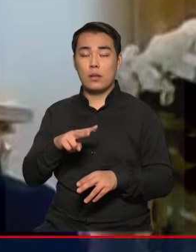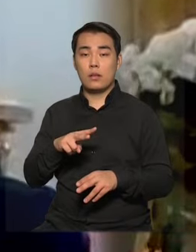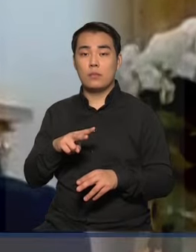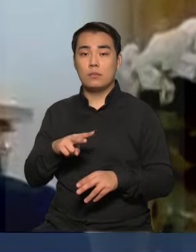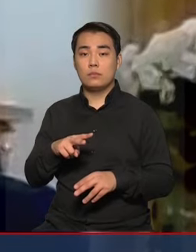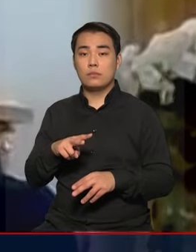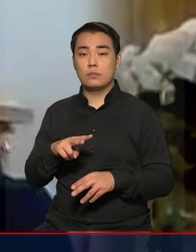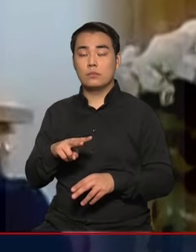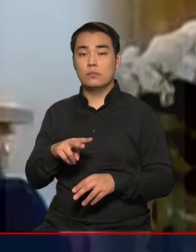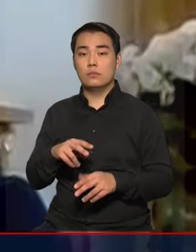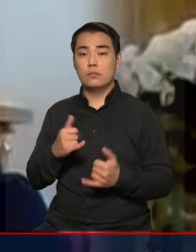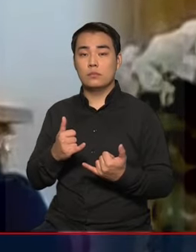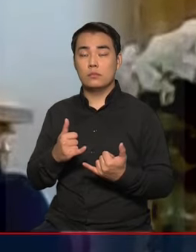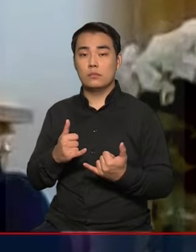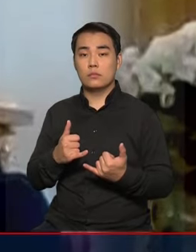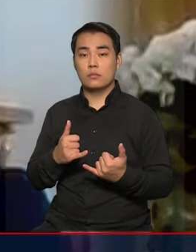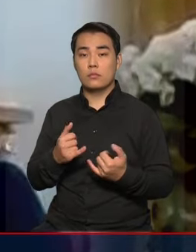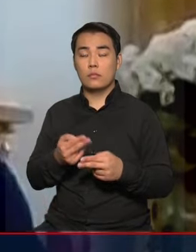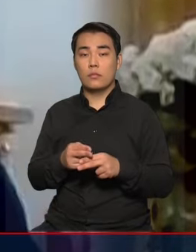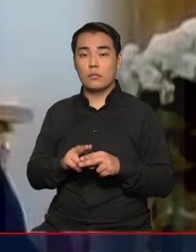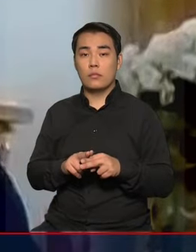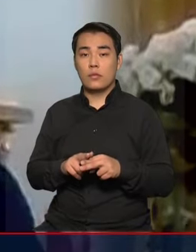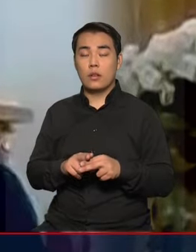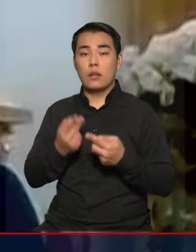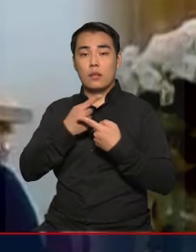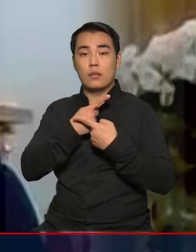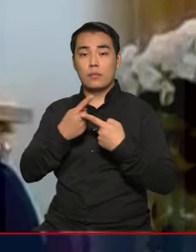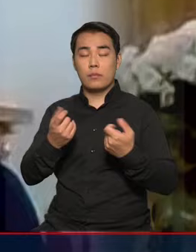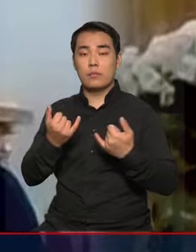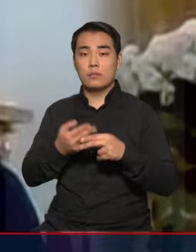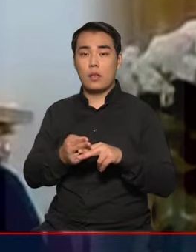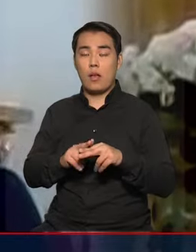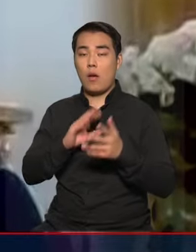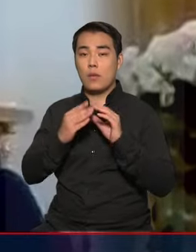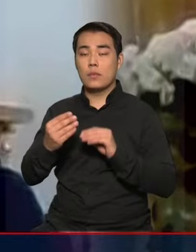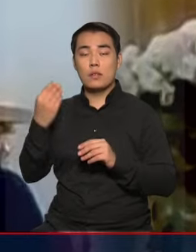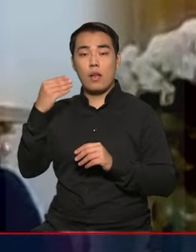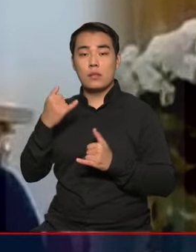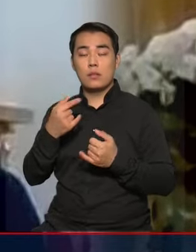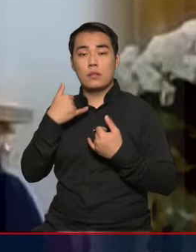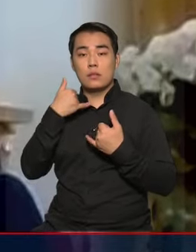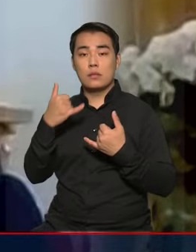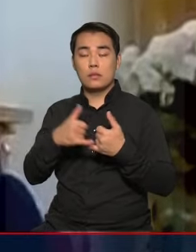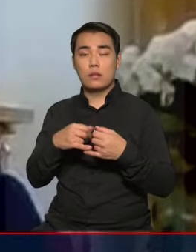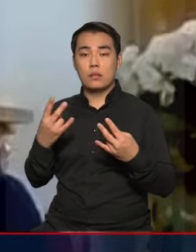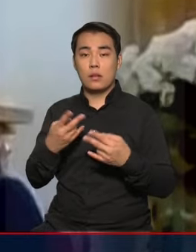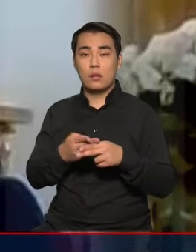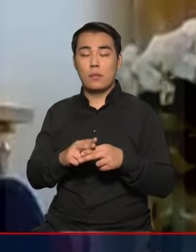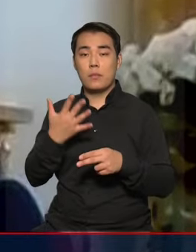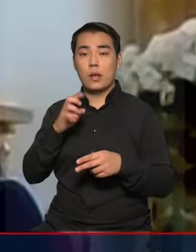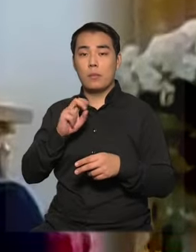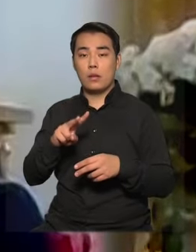балдық жаңағы кезде дабылға ғатын қоңырау қалғаны дұрыс деймін. 5.5